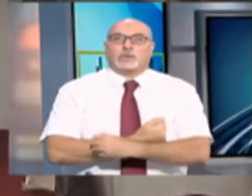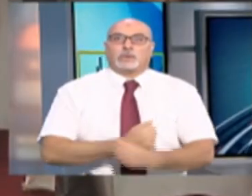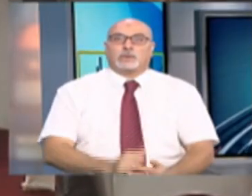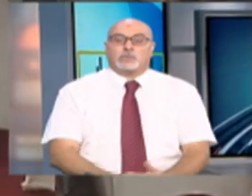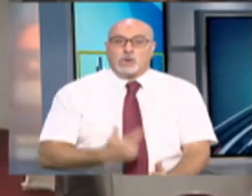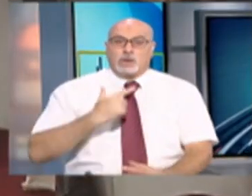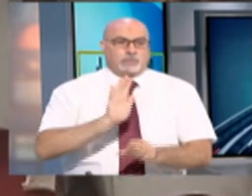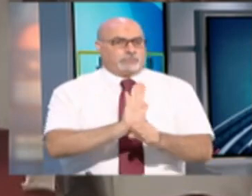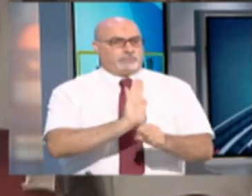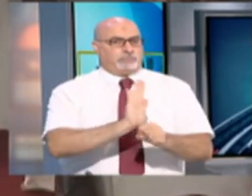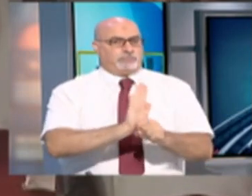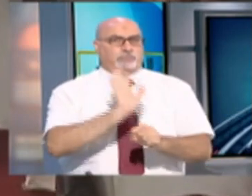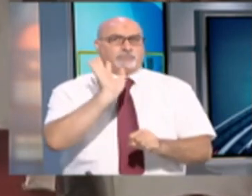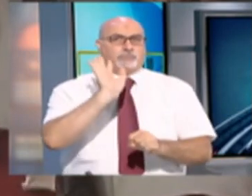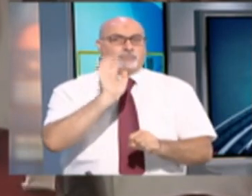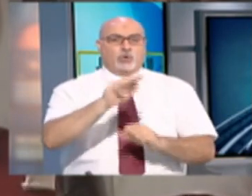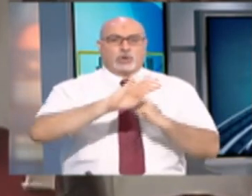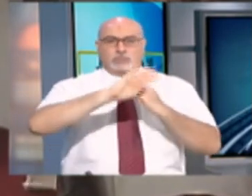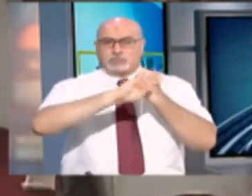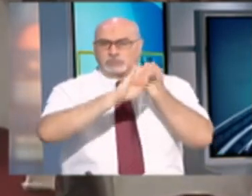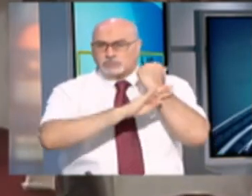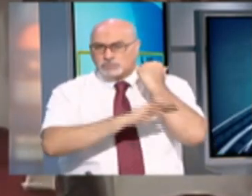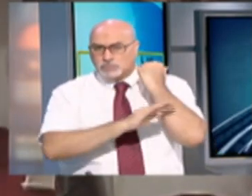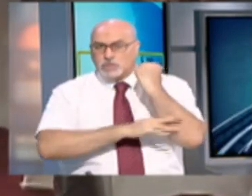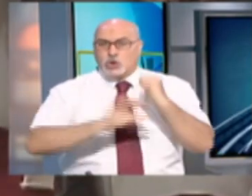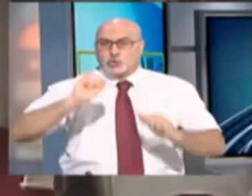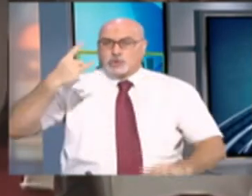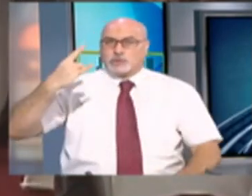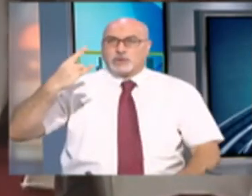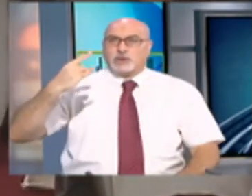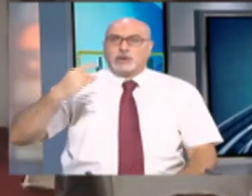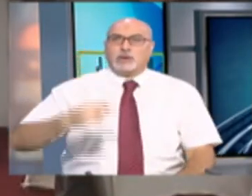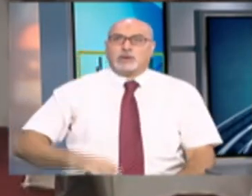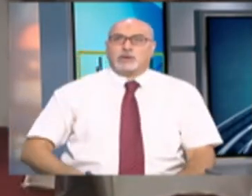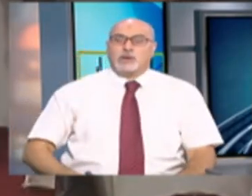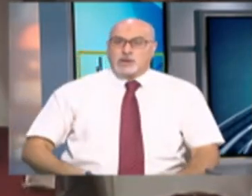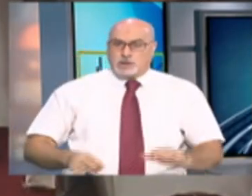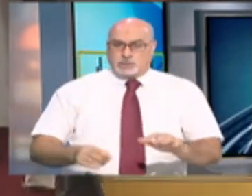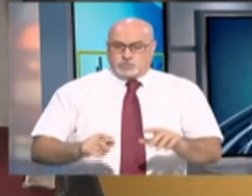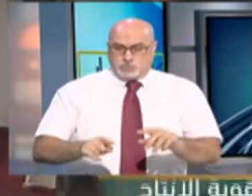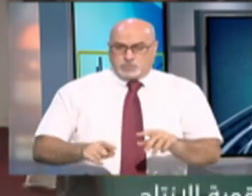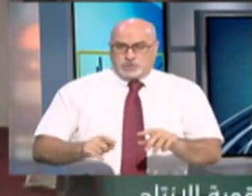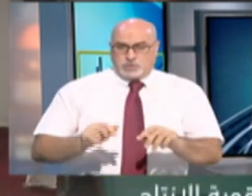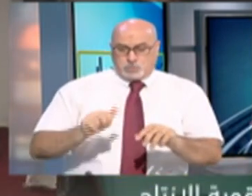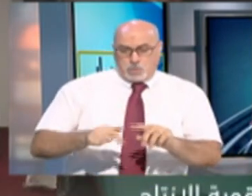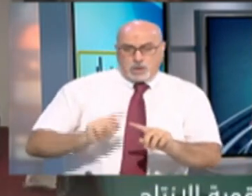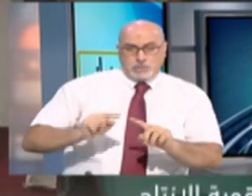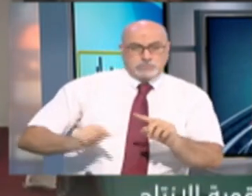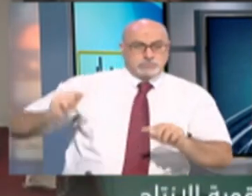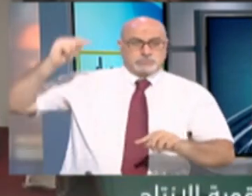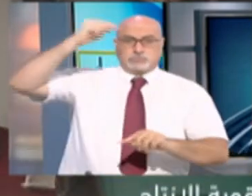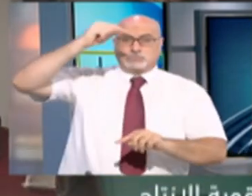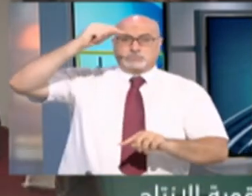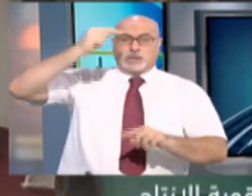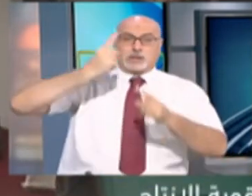فقط بالنسبة للإطارات، كل إطارات سوناطراك من أبسطهم إلى أعلى قمة